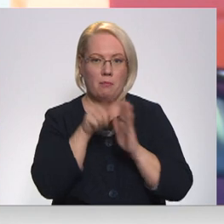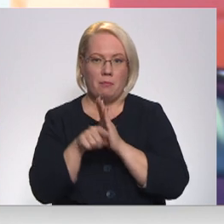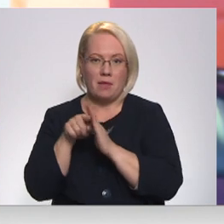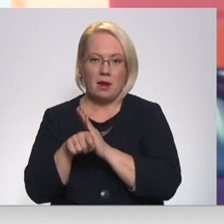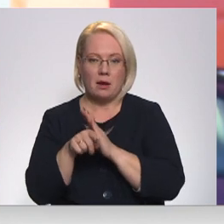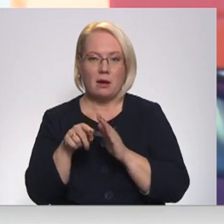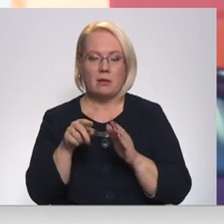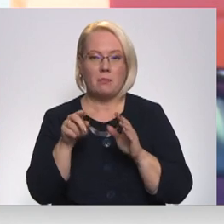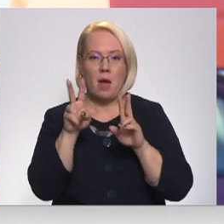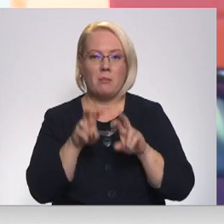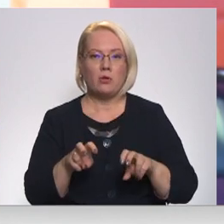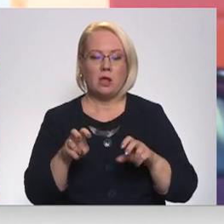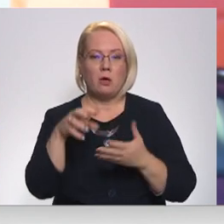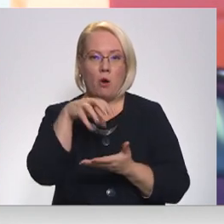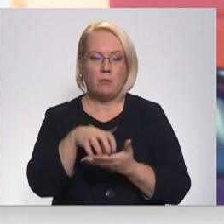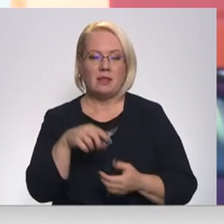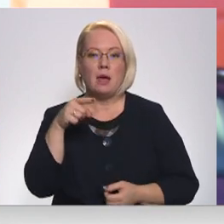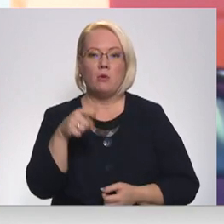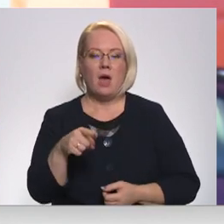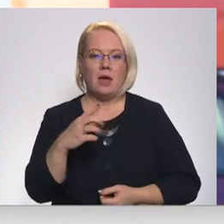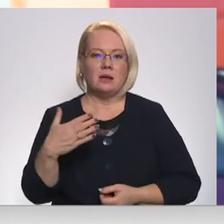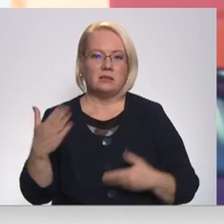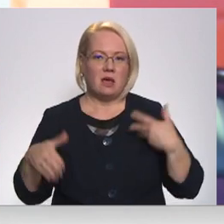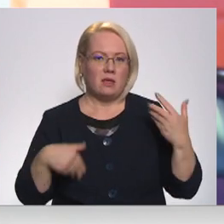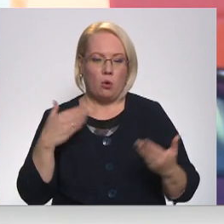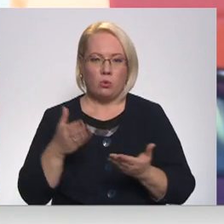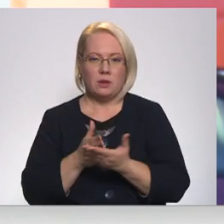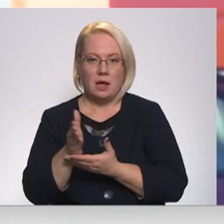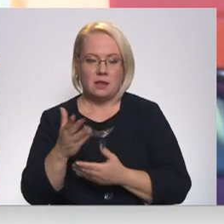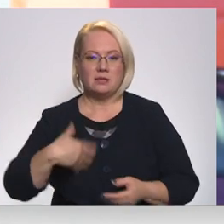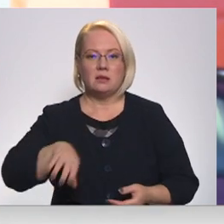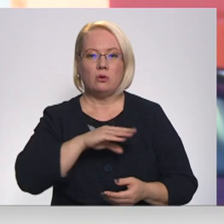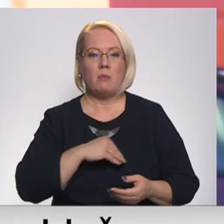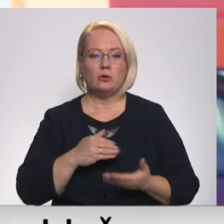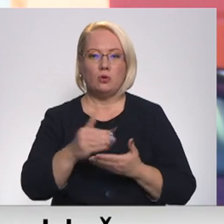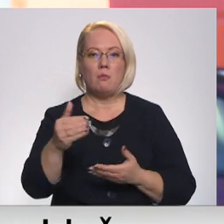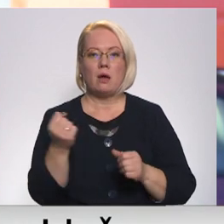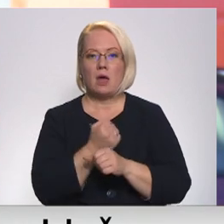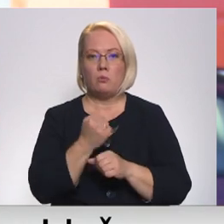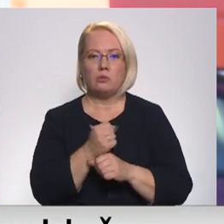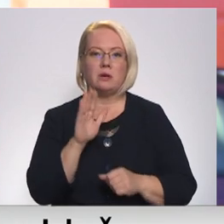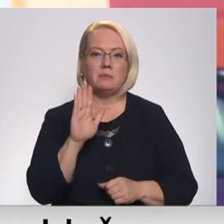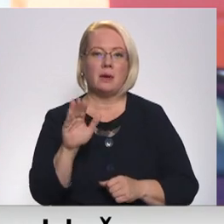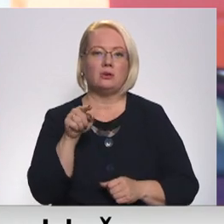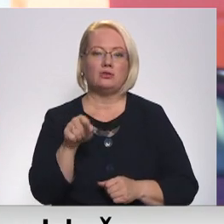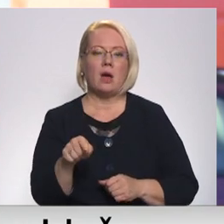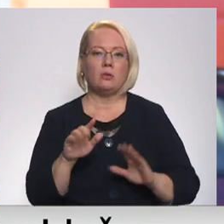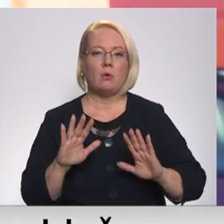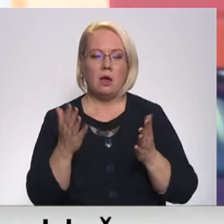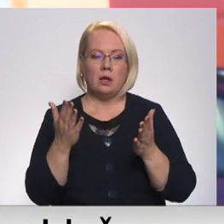satraucoša tendence un, protams, ka mēs turpmāk darbosimies pie šo šādu